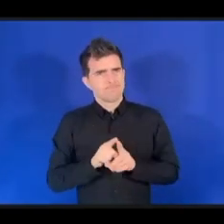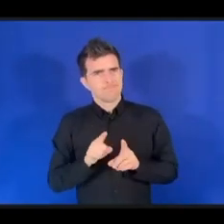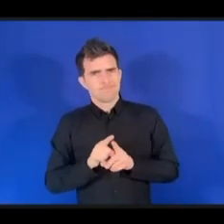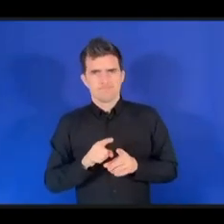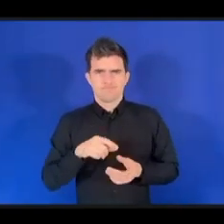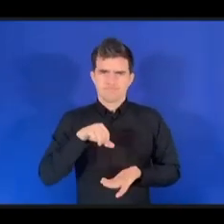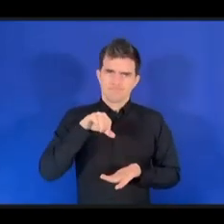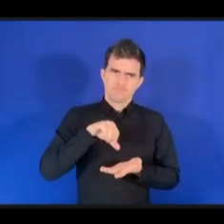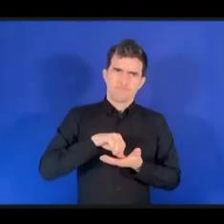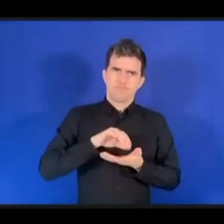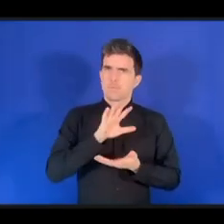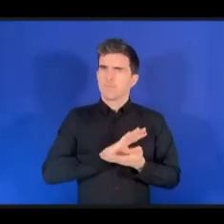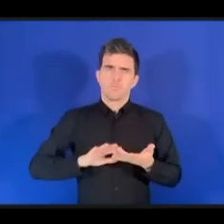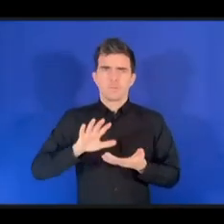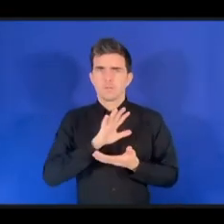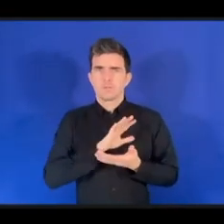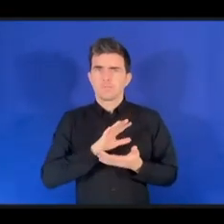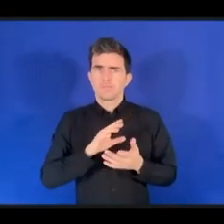把大自然的